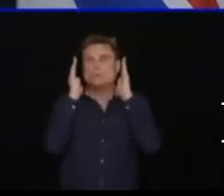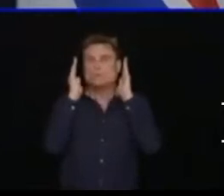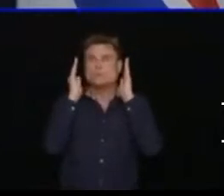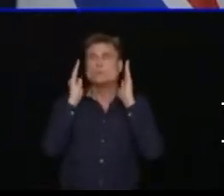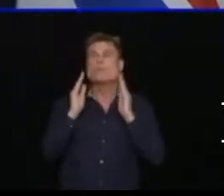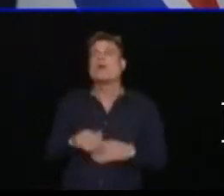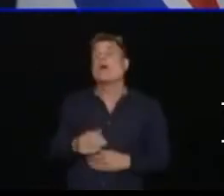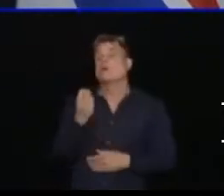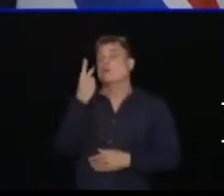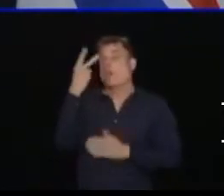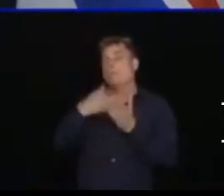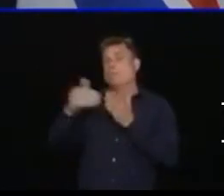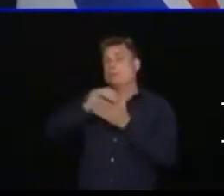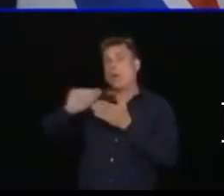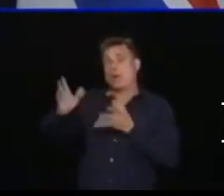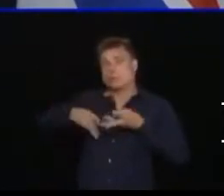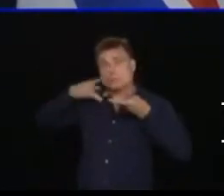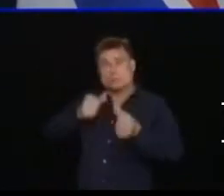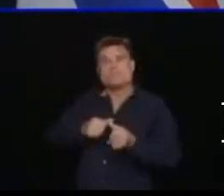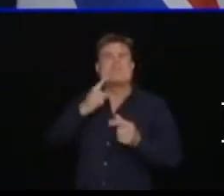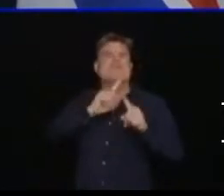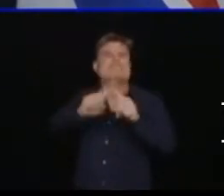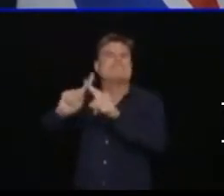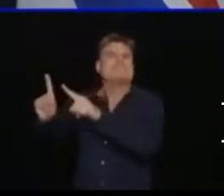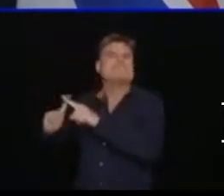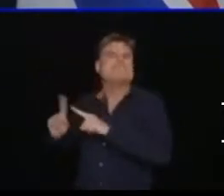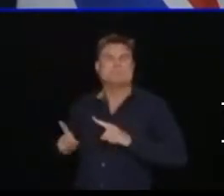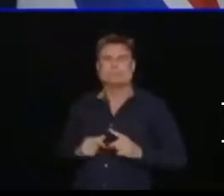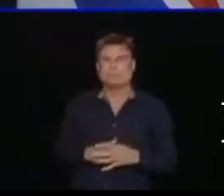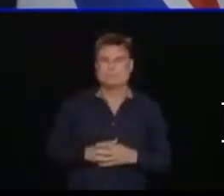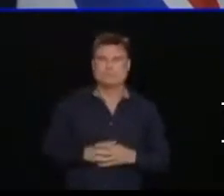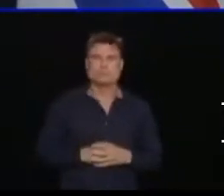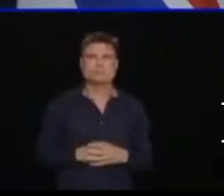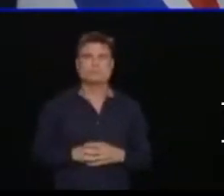很多都是长期护理院以及这个急诊性